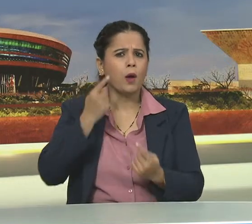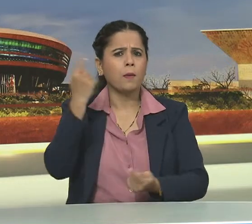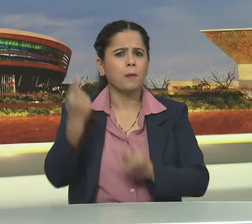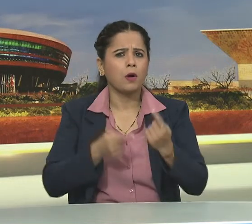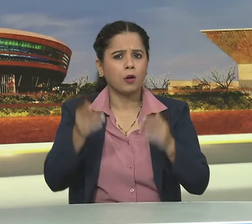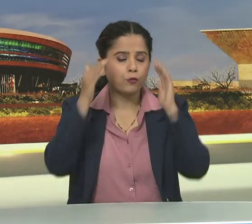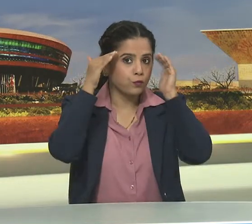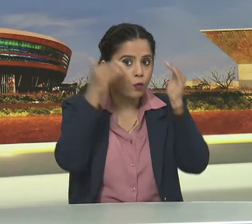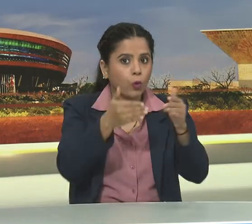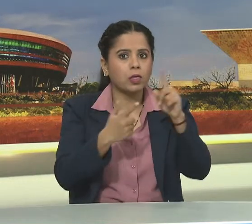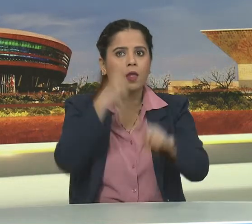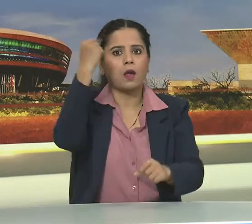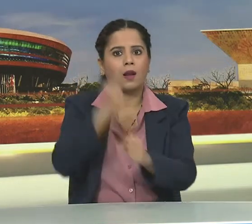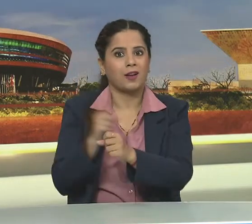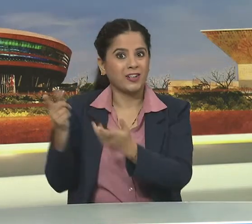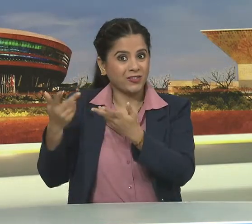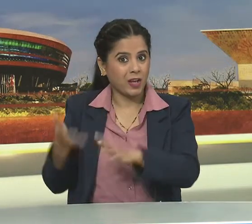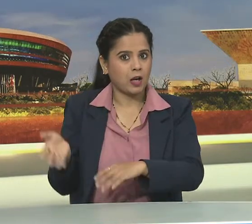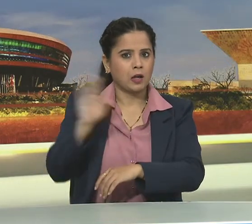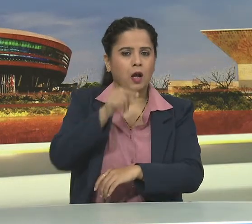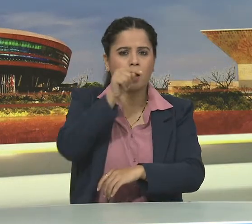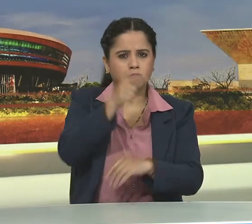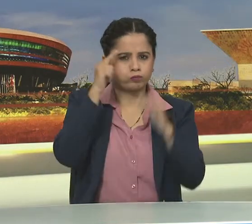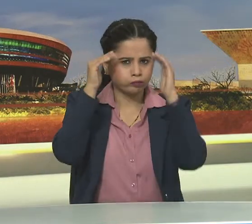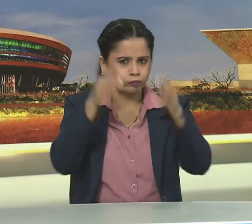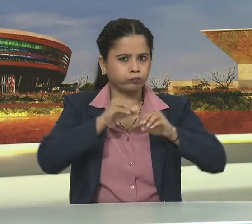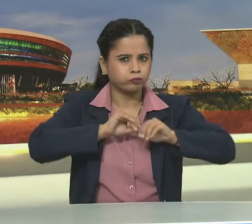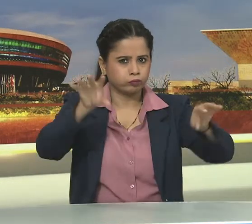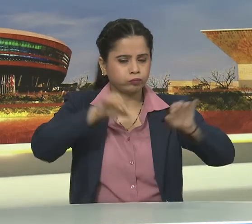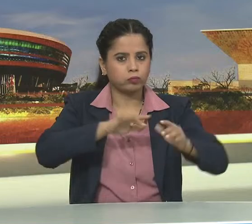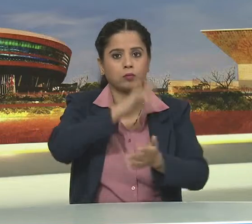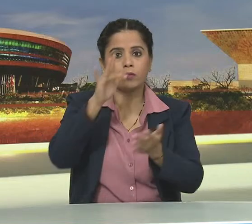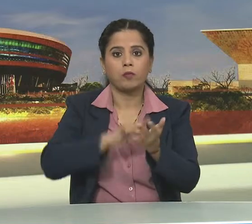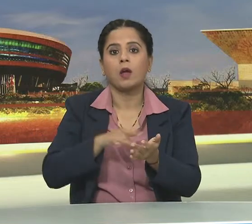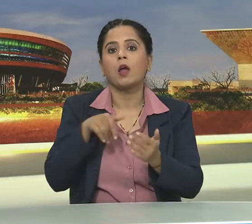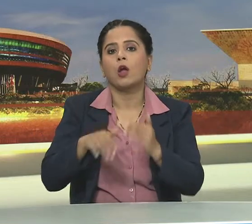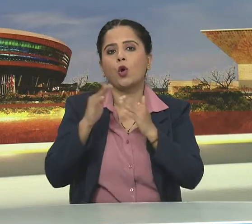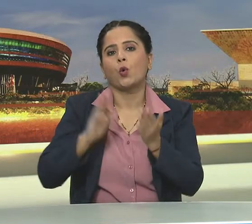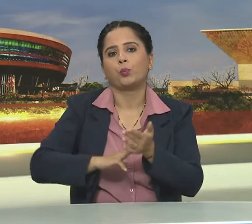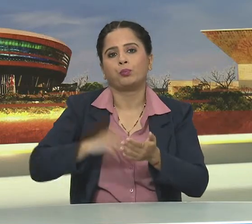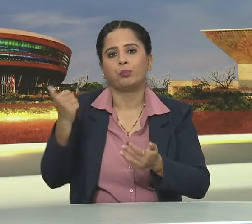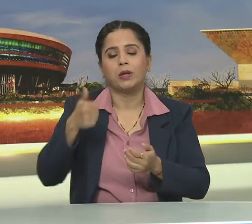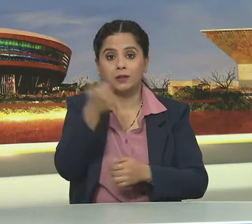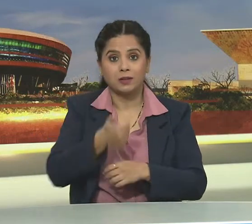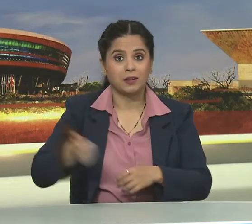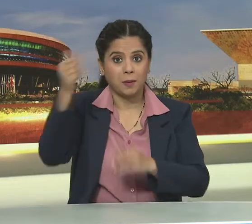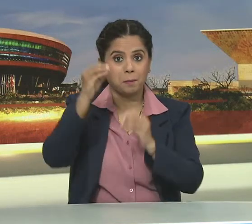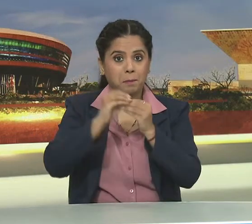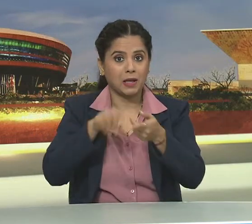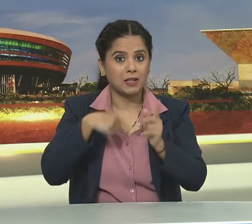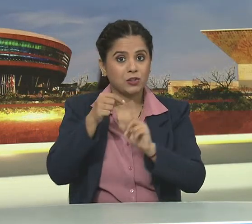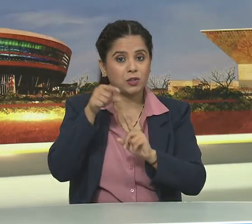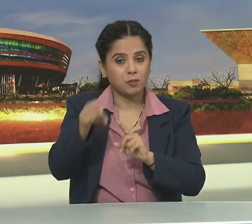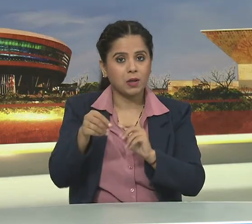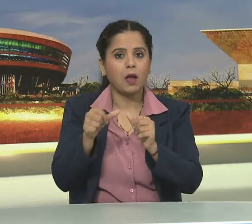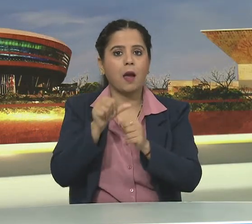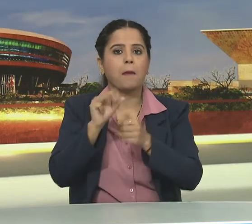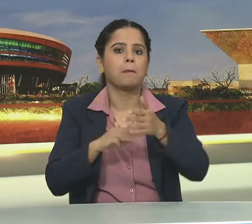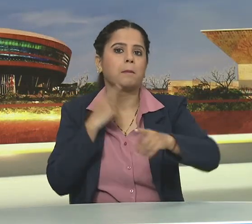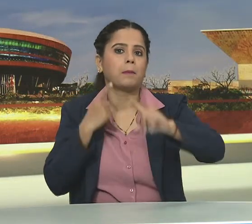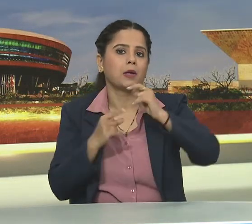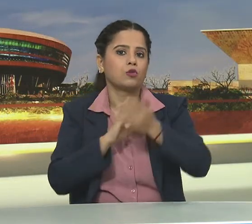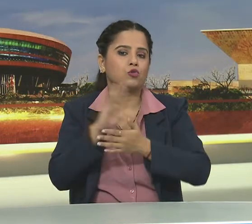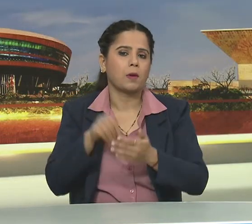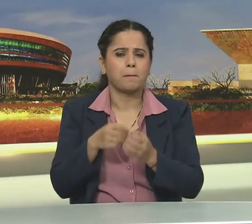का फोकस तेलंगाना पर है। केंद्रीय गृह मंत्री एवं वरिष्ठ भाजपा नेता अमित शाह की आज तेलंगाना के